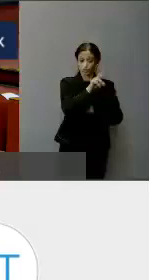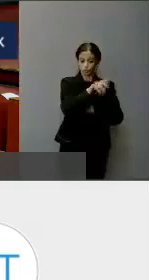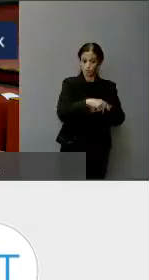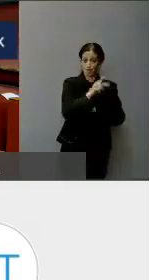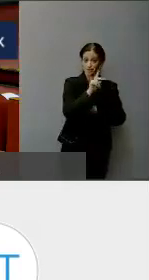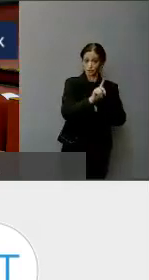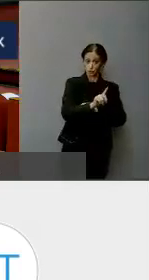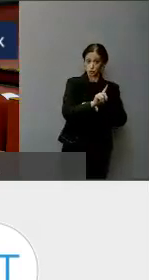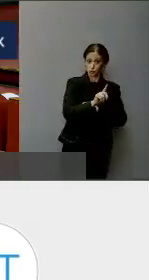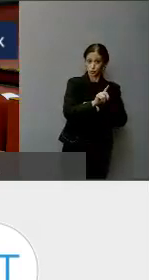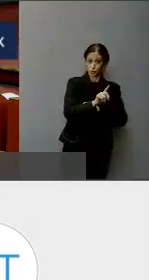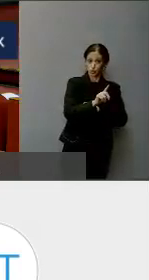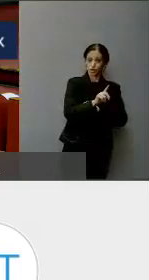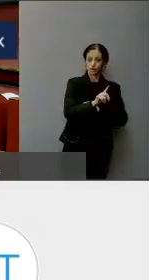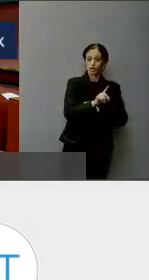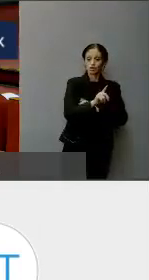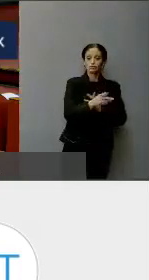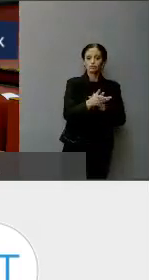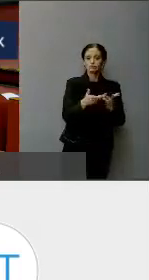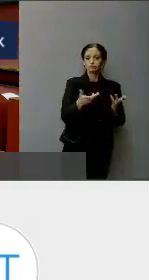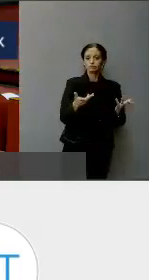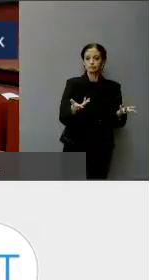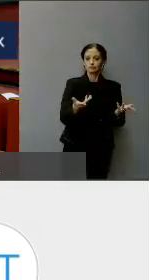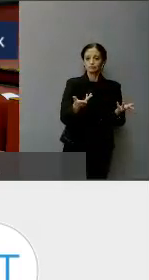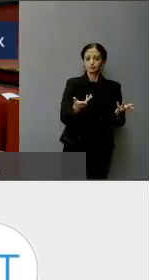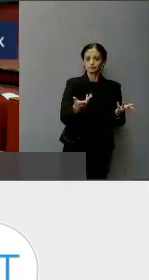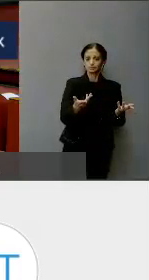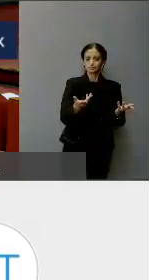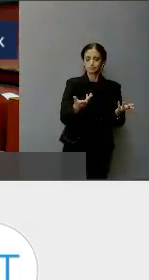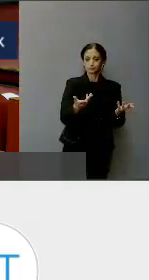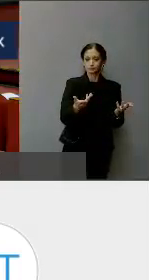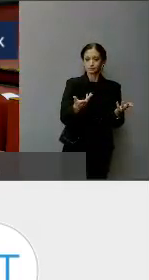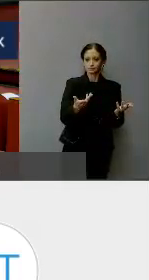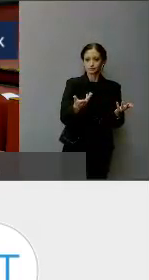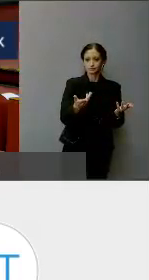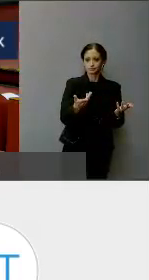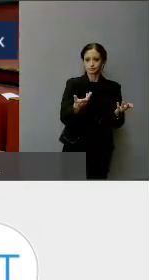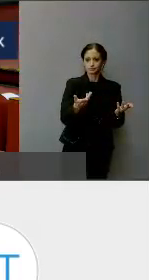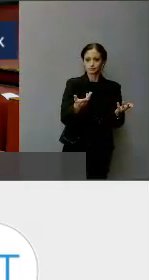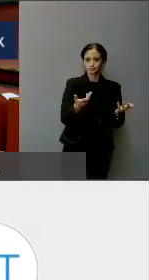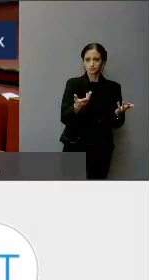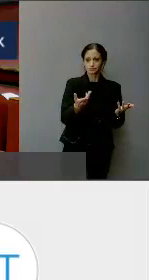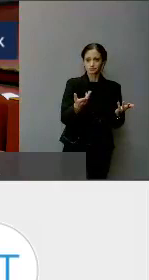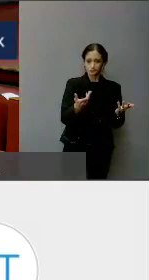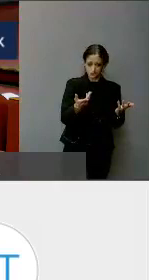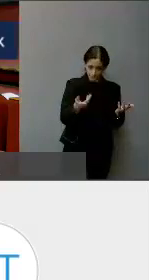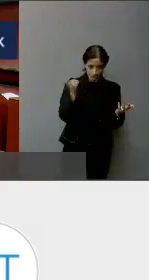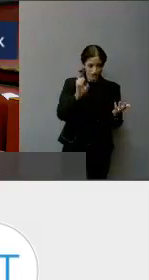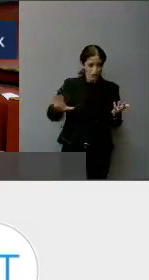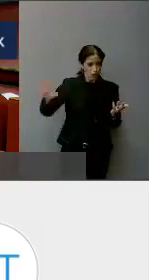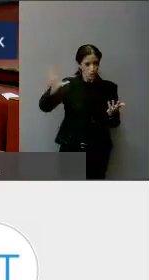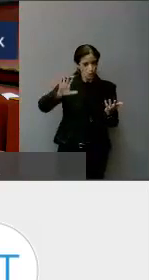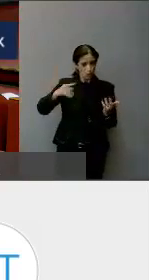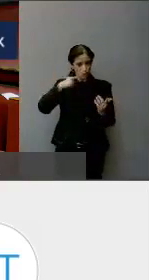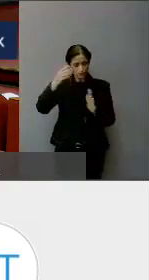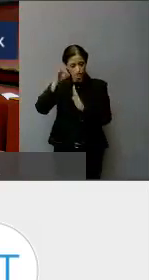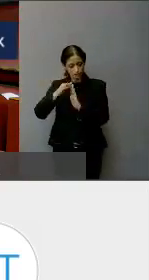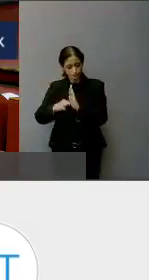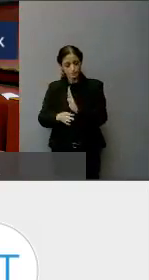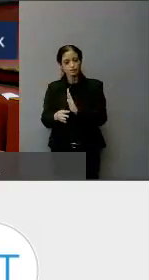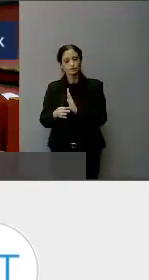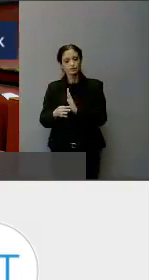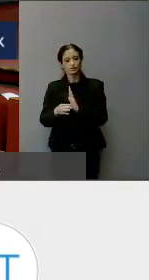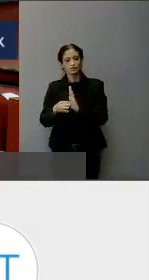esattamente quello che contrariamente a quello che dice l'europa va fatto in quelle città in cui cittadini